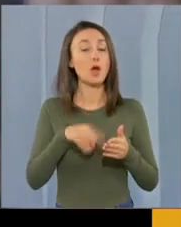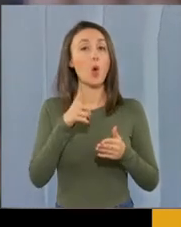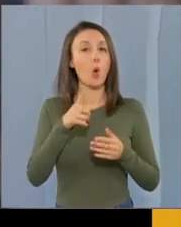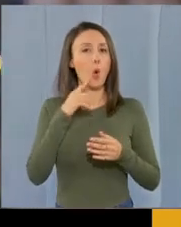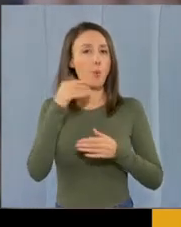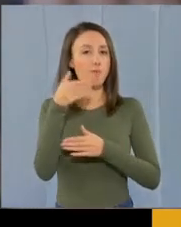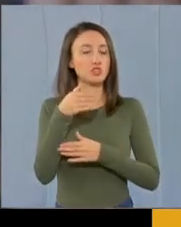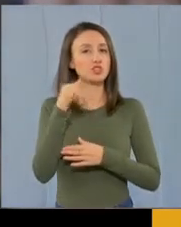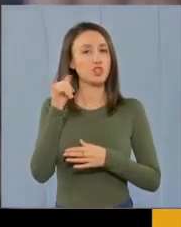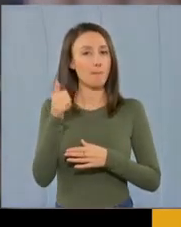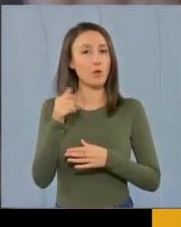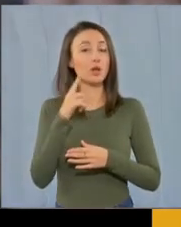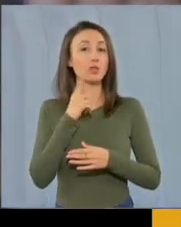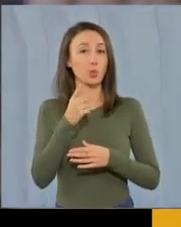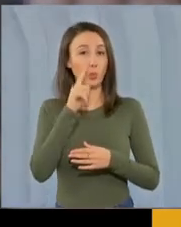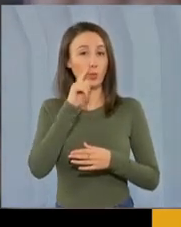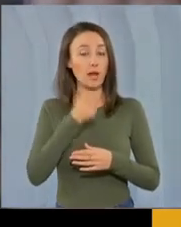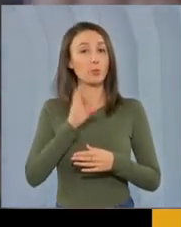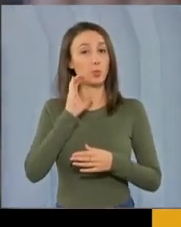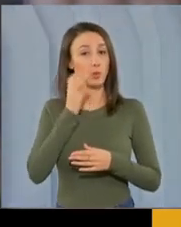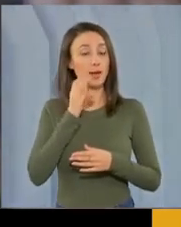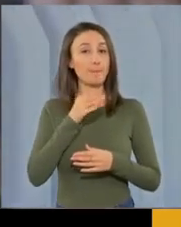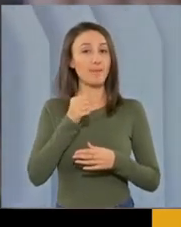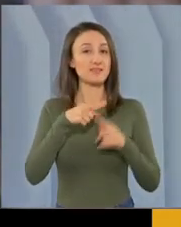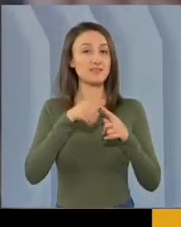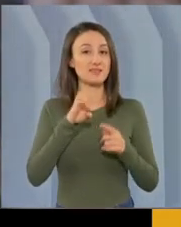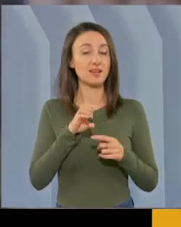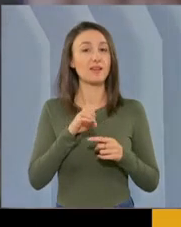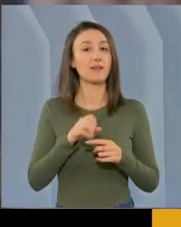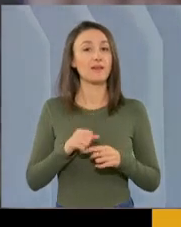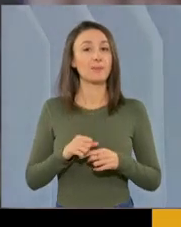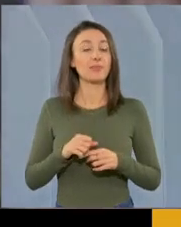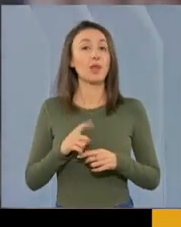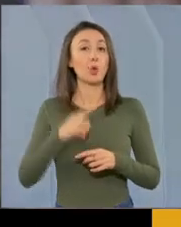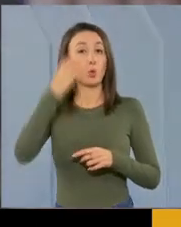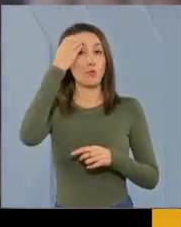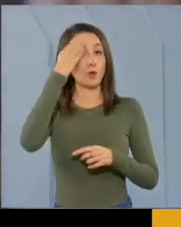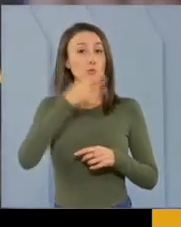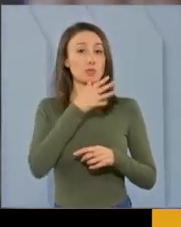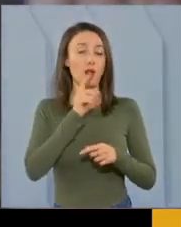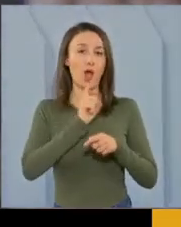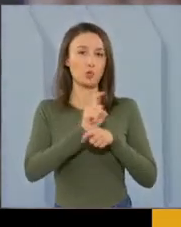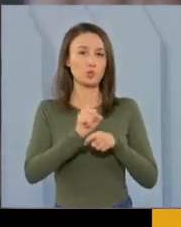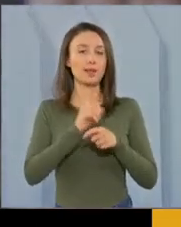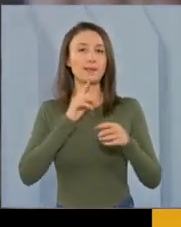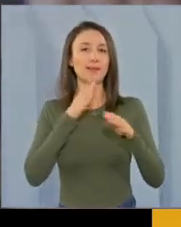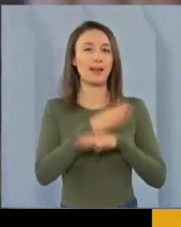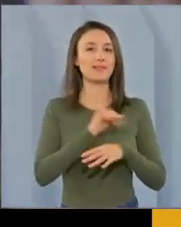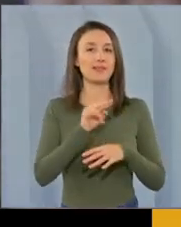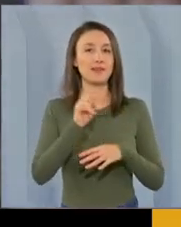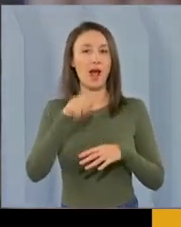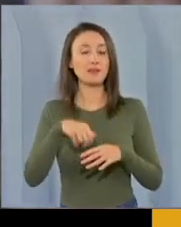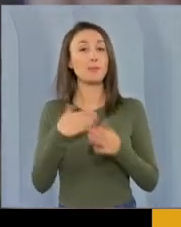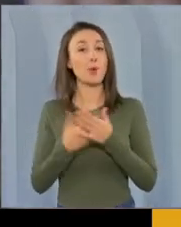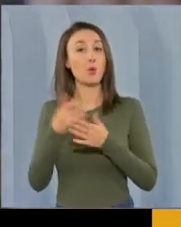japoneze iar echipajul ar fi din Ucraina Bulgaria Mexic și Filipine guvernul israelian acuză direct iranul pentru acest atac în